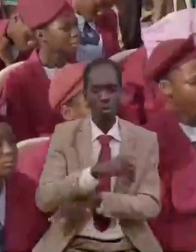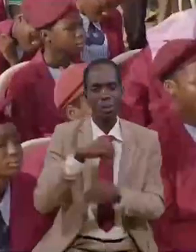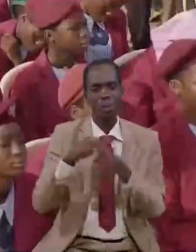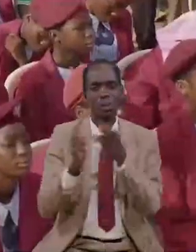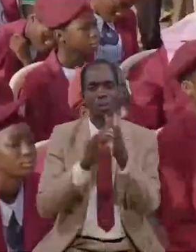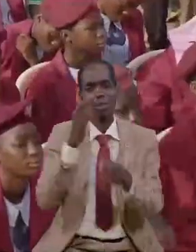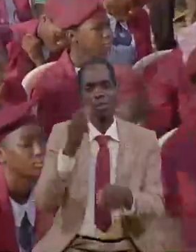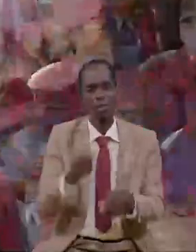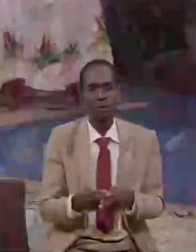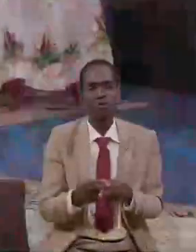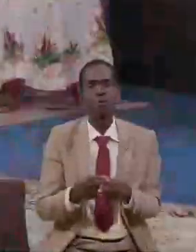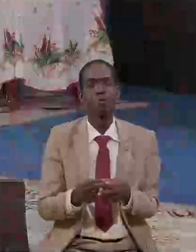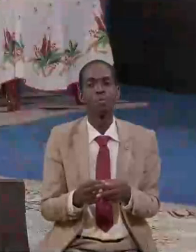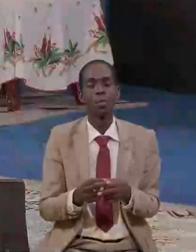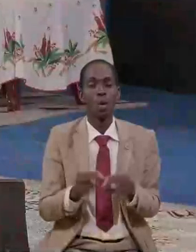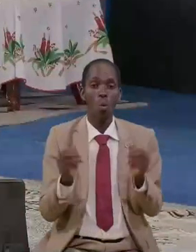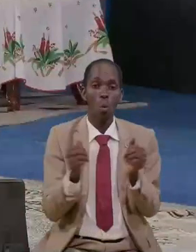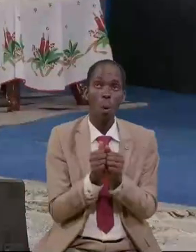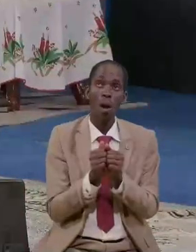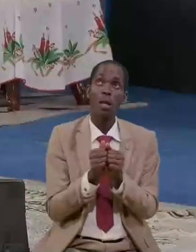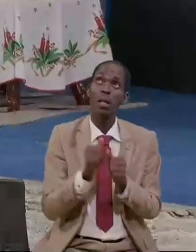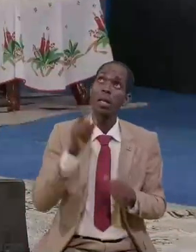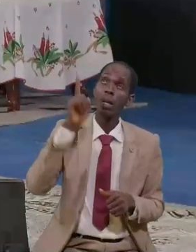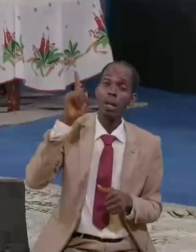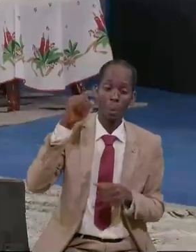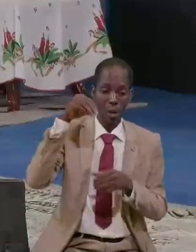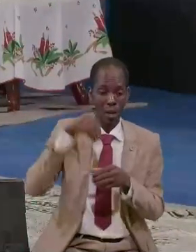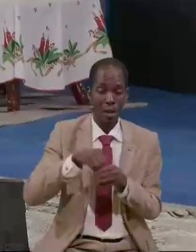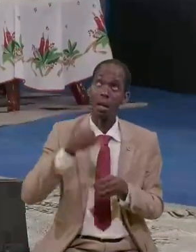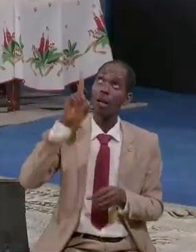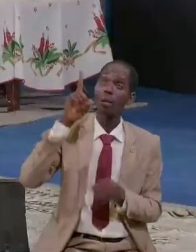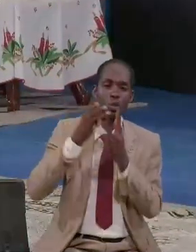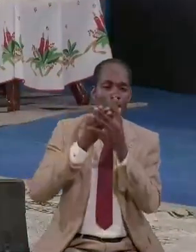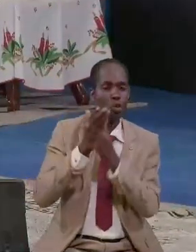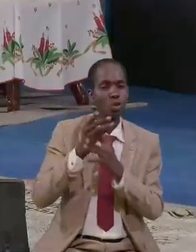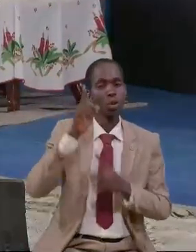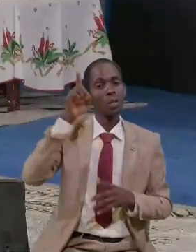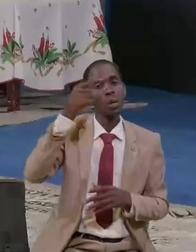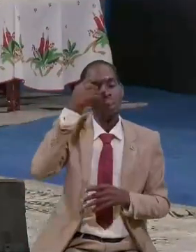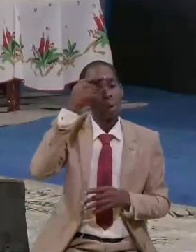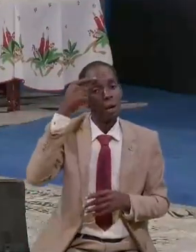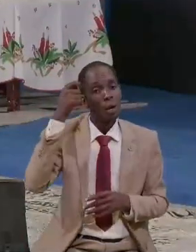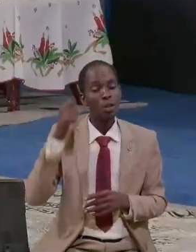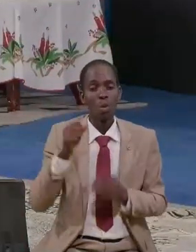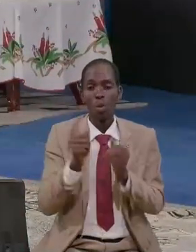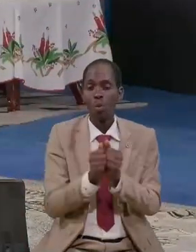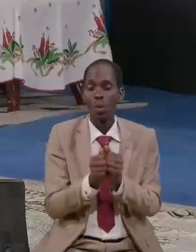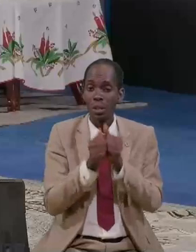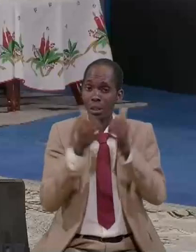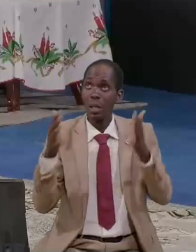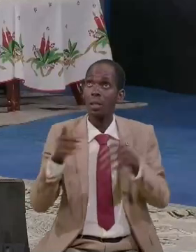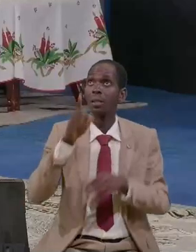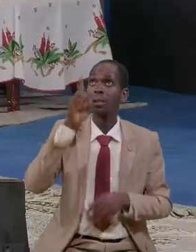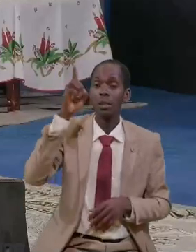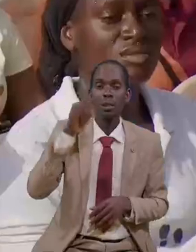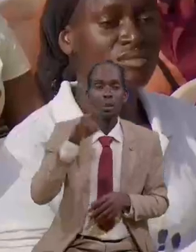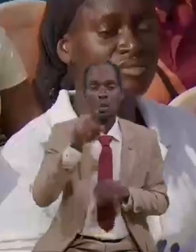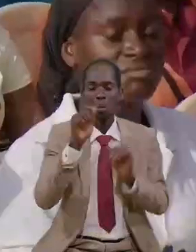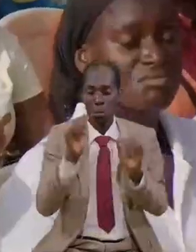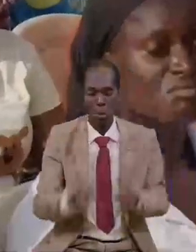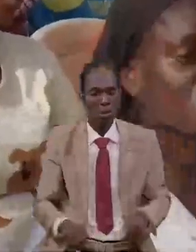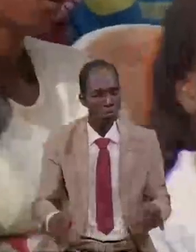Jésus, avec lui, en lui, à travers lui. Parce que sans lui, tu ne peux